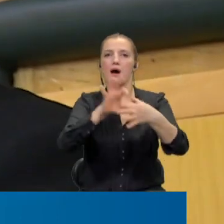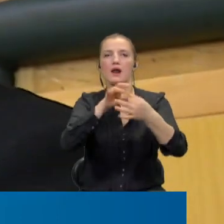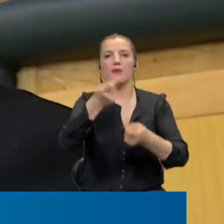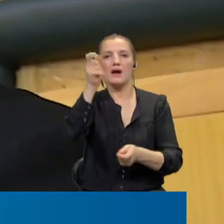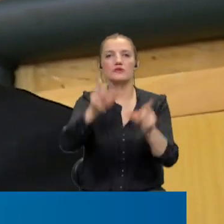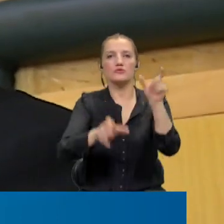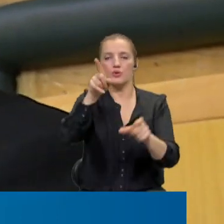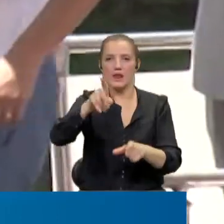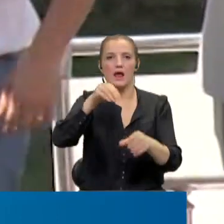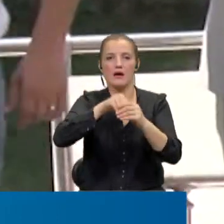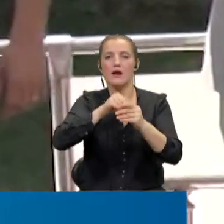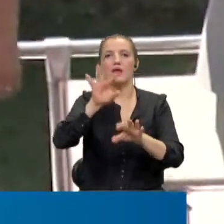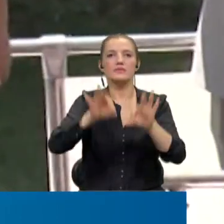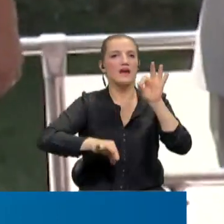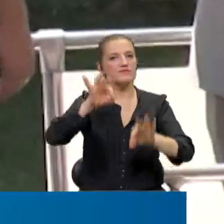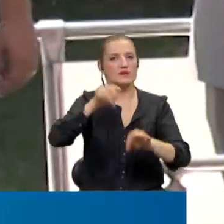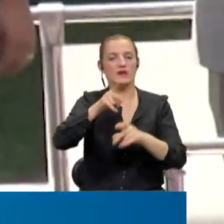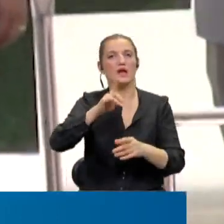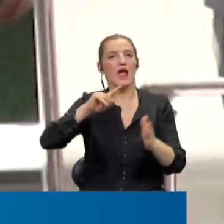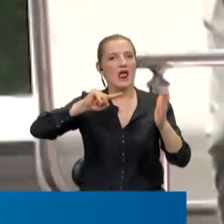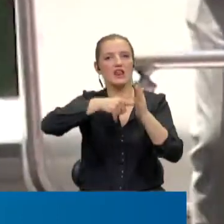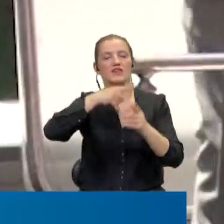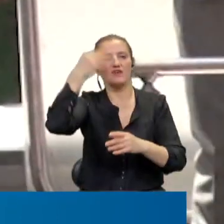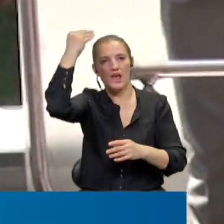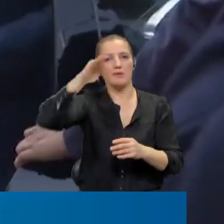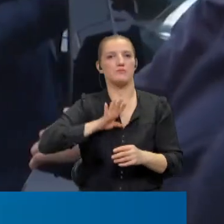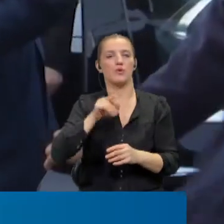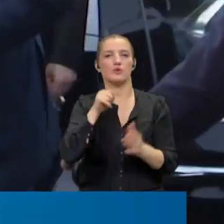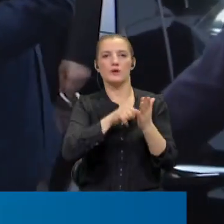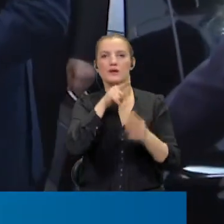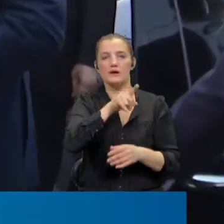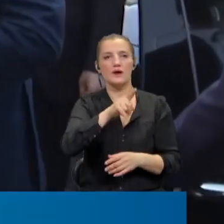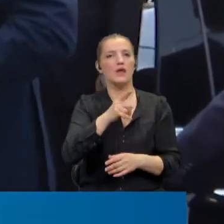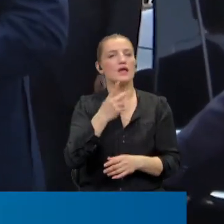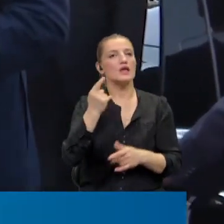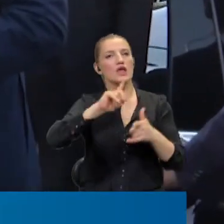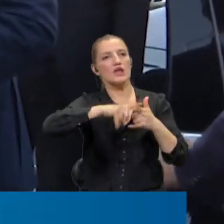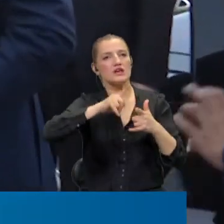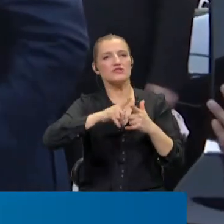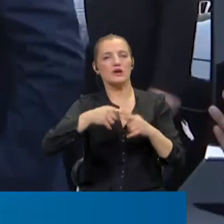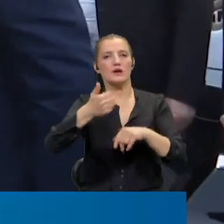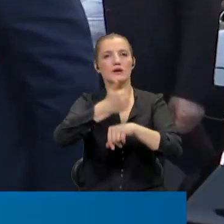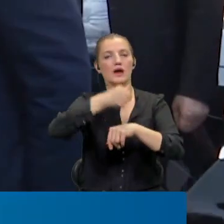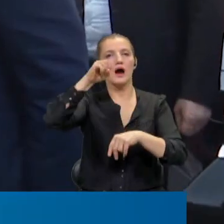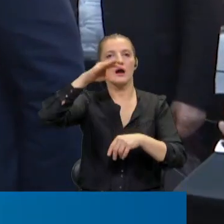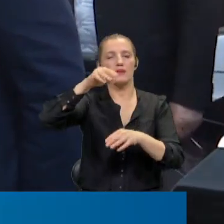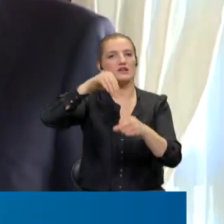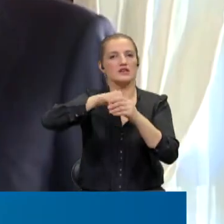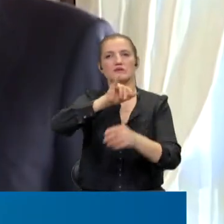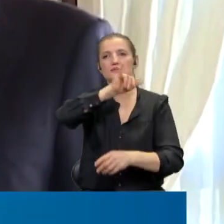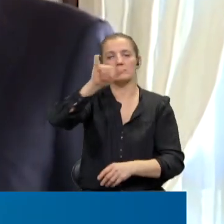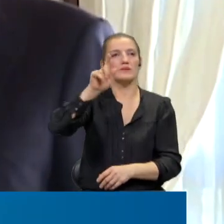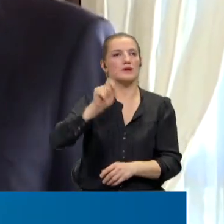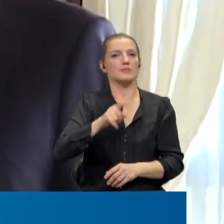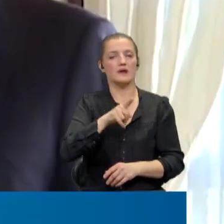iddiası ile başlatılan teknik üzerine doğrudan Ekrem İmamoğlu Hedef almıştı ikinci Selçuk ışını ittifak orta AK Parti'nin içine